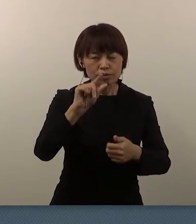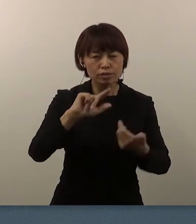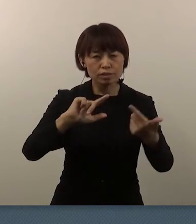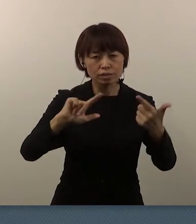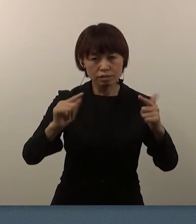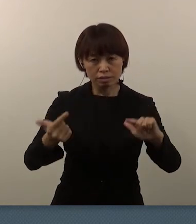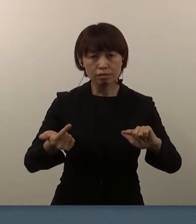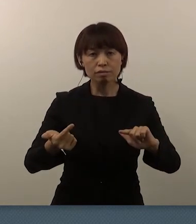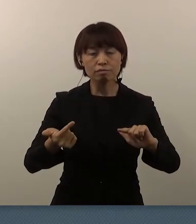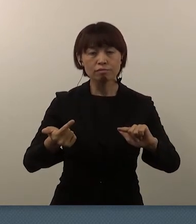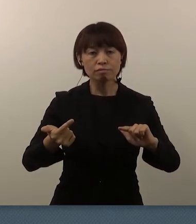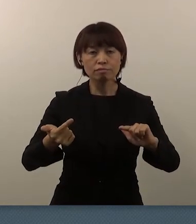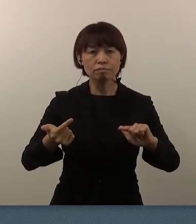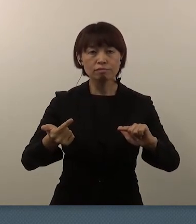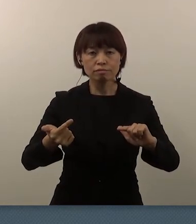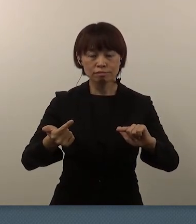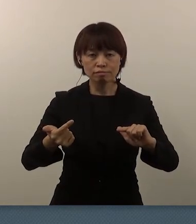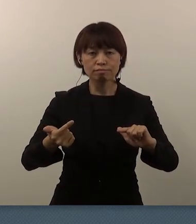その